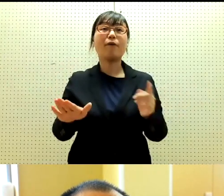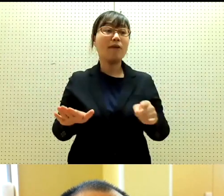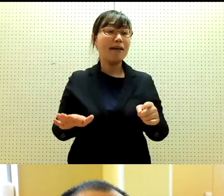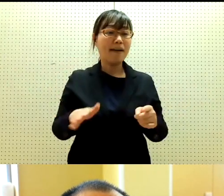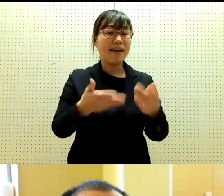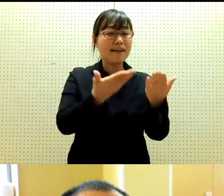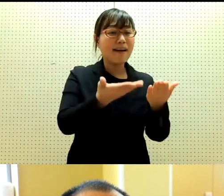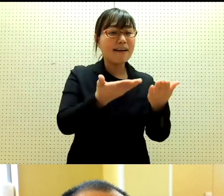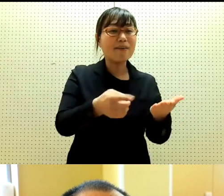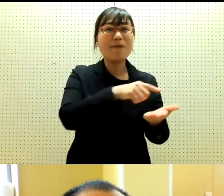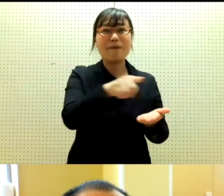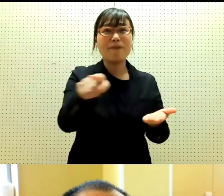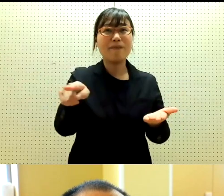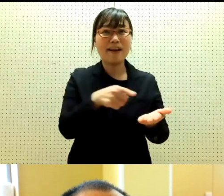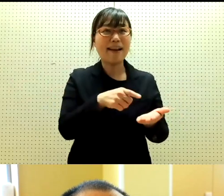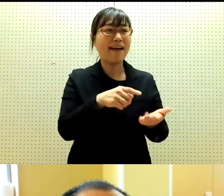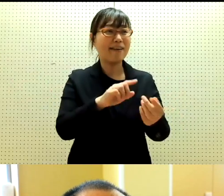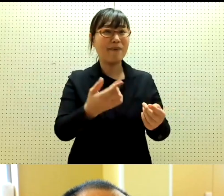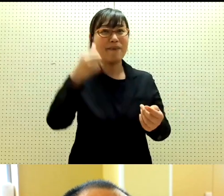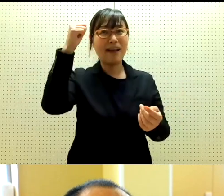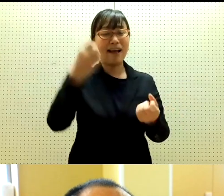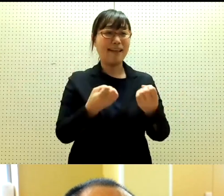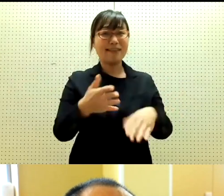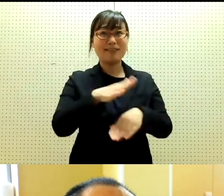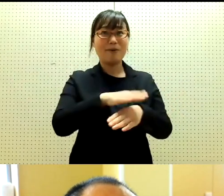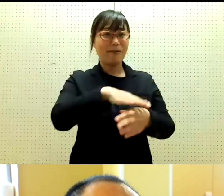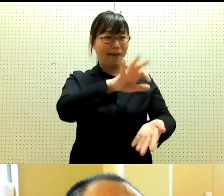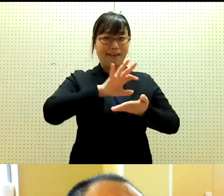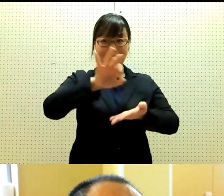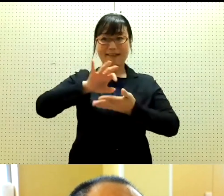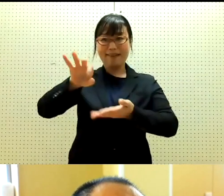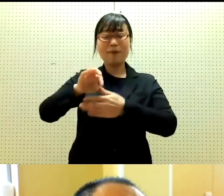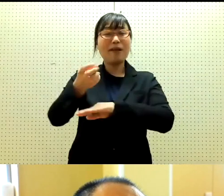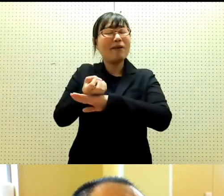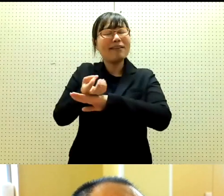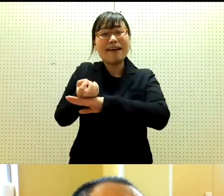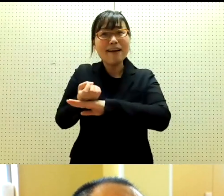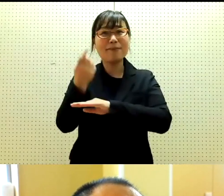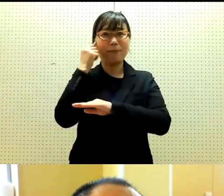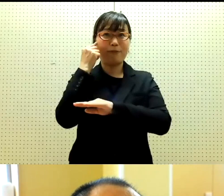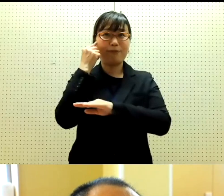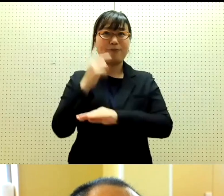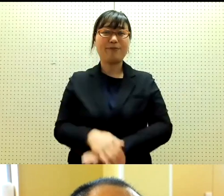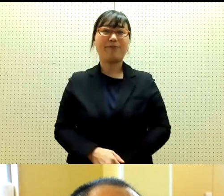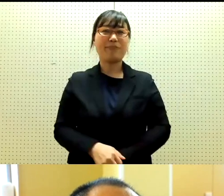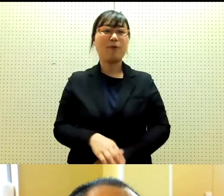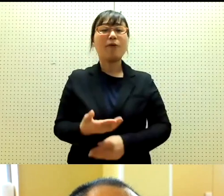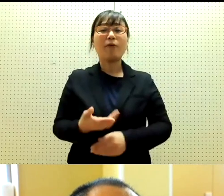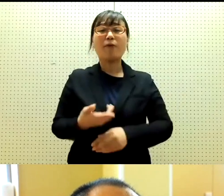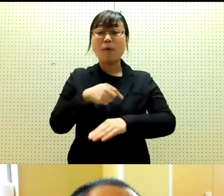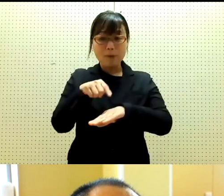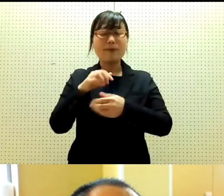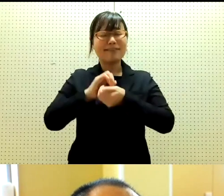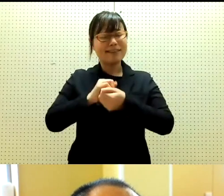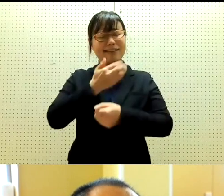から示されてきているっていうことが大きな宝になっていくと思います。で、それをぜひね、大切にしていただきたい。